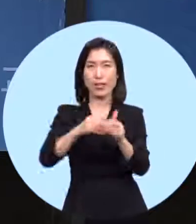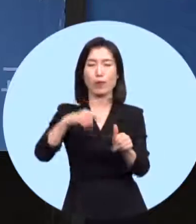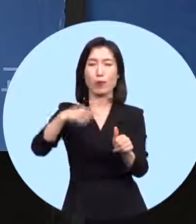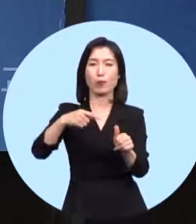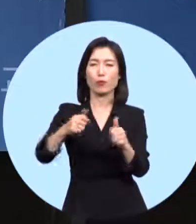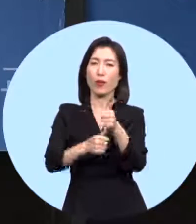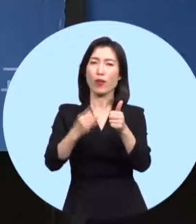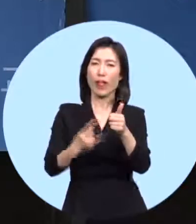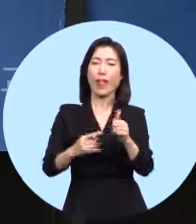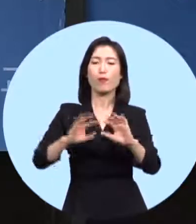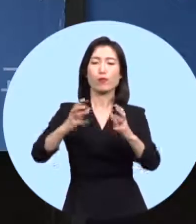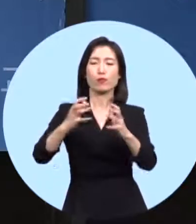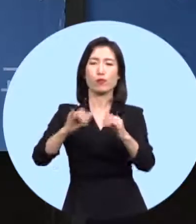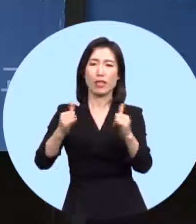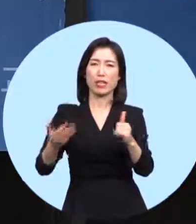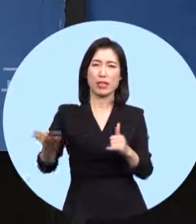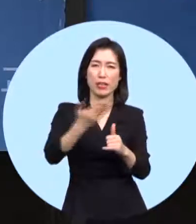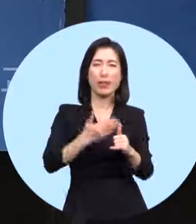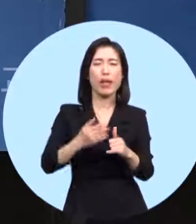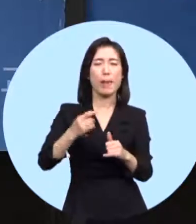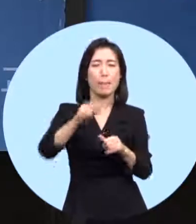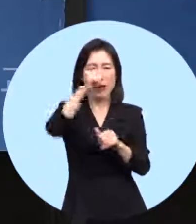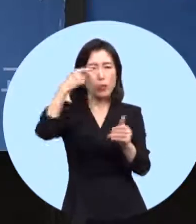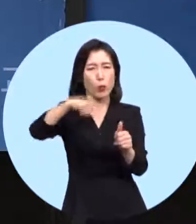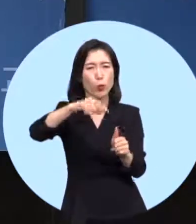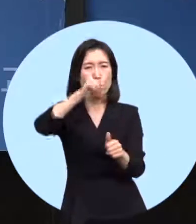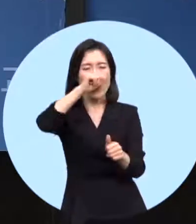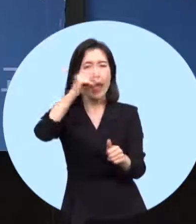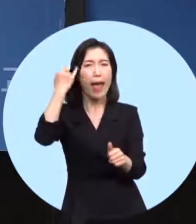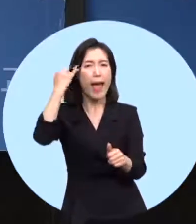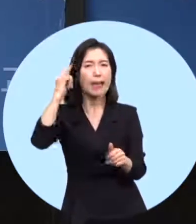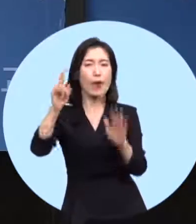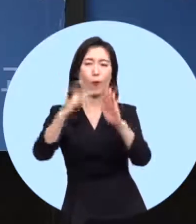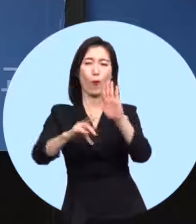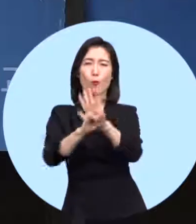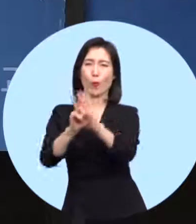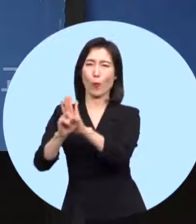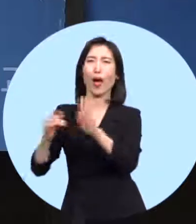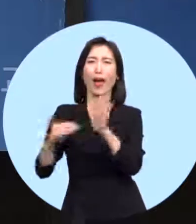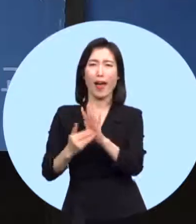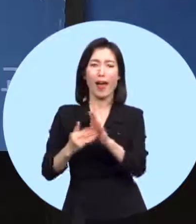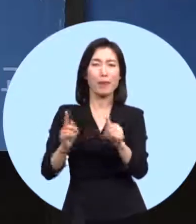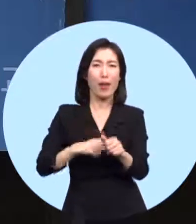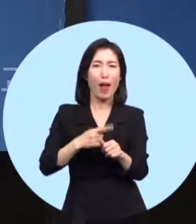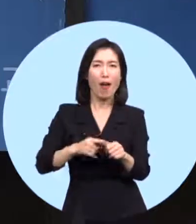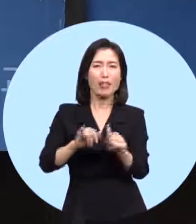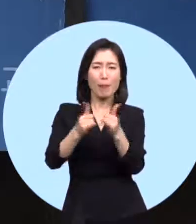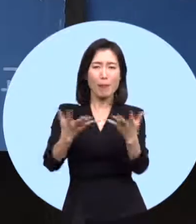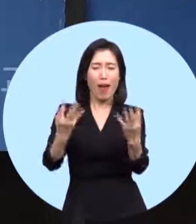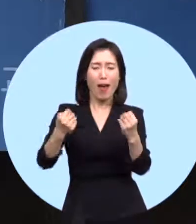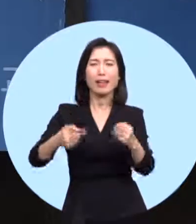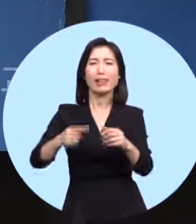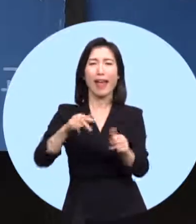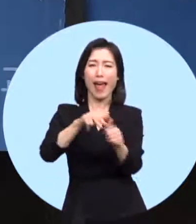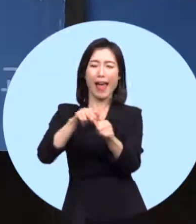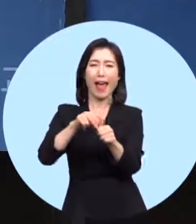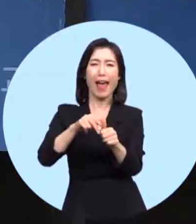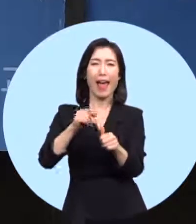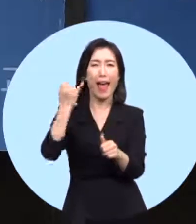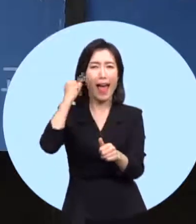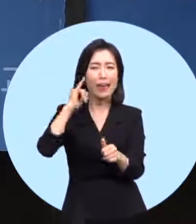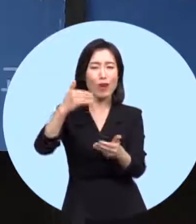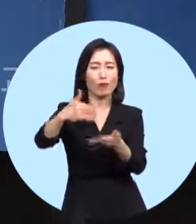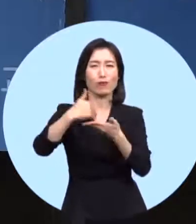국가평생교육진흥원에서도 국민을 대상으로 평생교육 아이디어 공모전을 진행을 했습니다. 정말로 많은 분들이 자발적으로